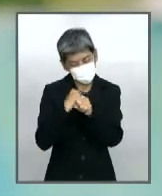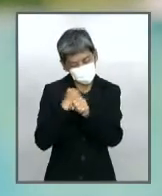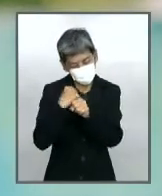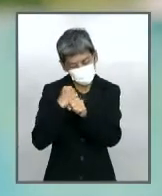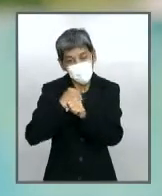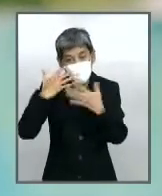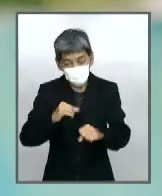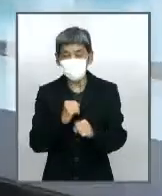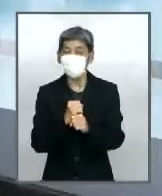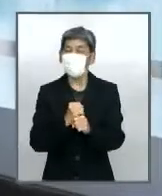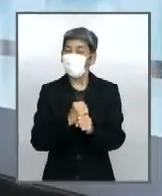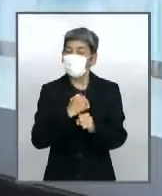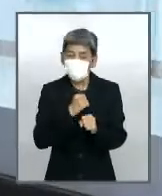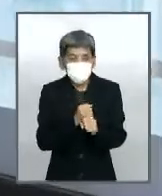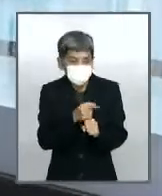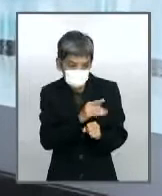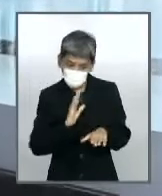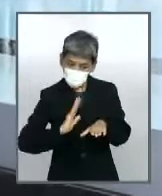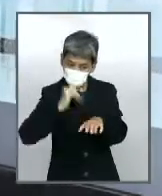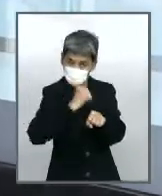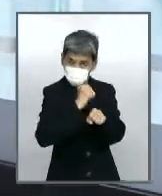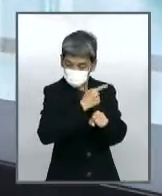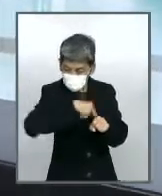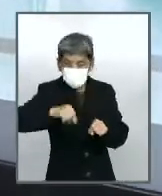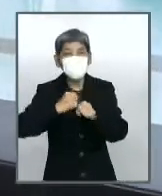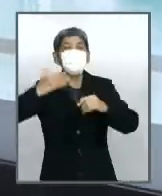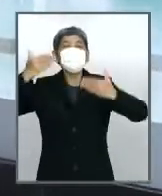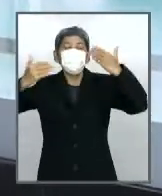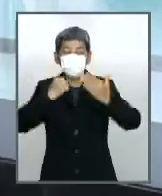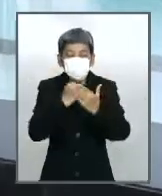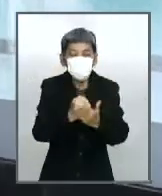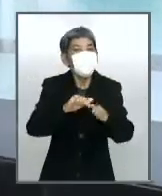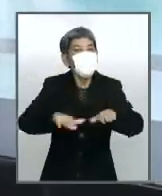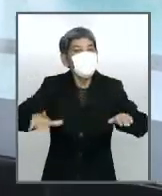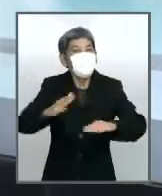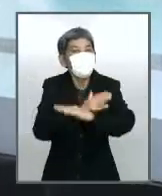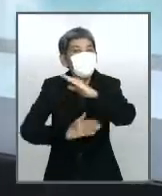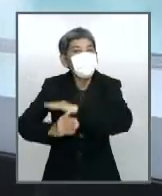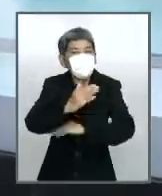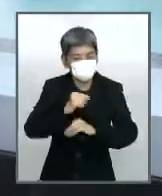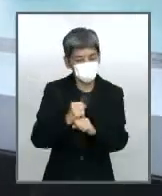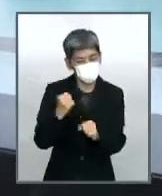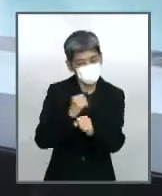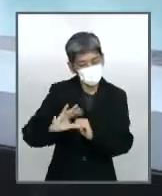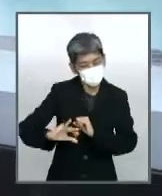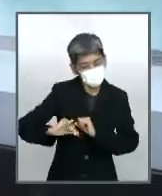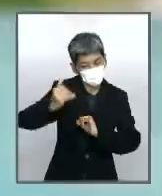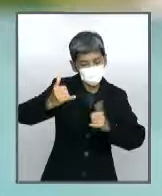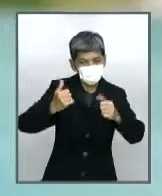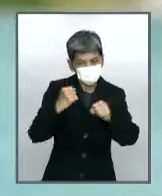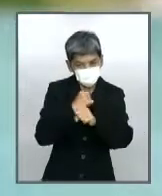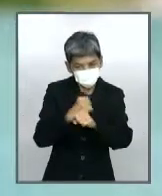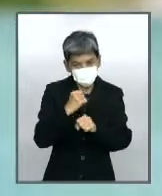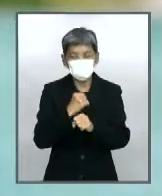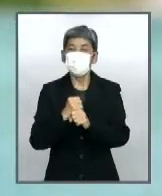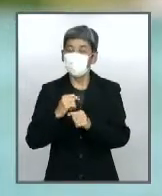ฝึกฝนแล้วก็นำความรู้ความสามารถที่มีนะคะมาทำกิจกรรมบำบัดให้กับเด็กพิการที่จะต้องมีการพัฒนาทาง